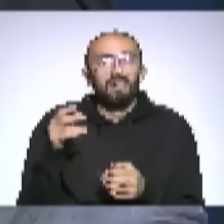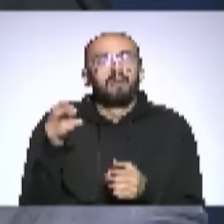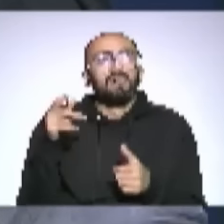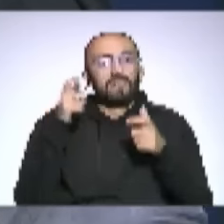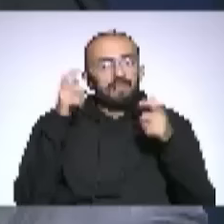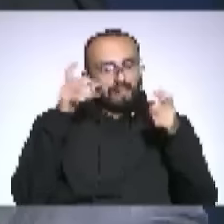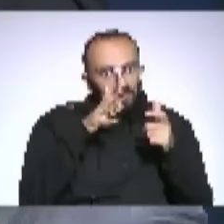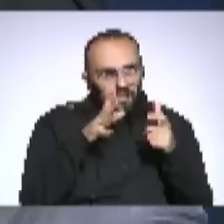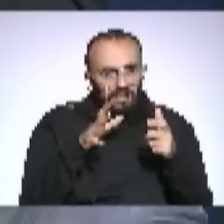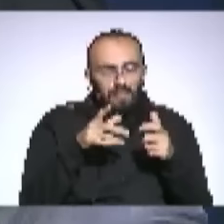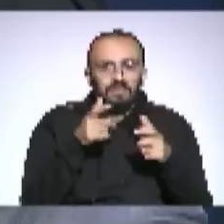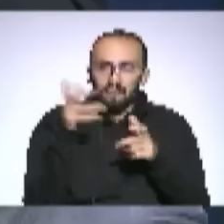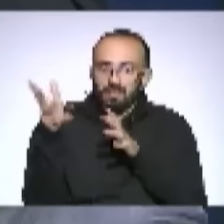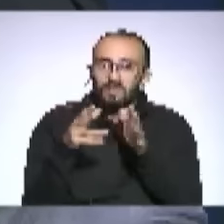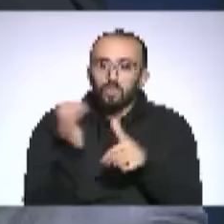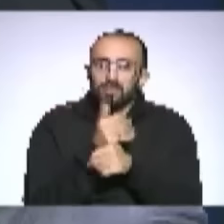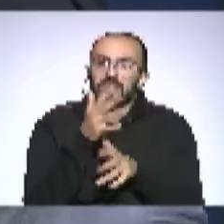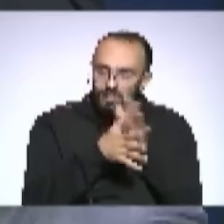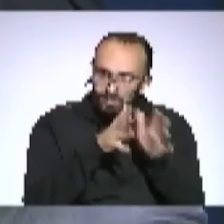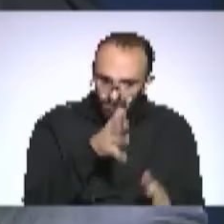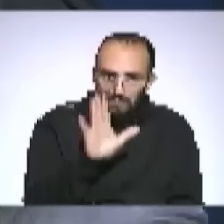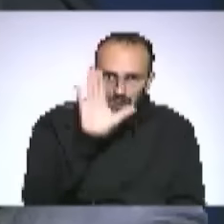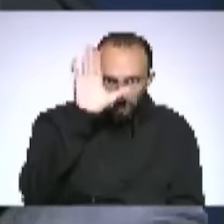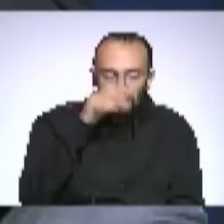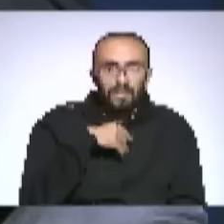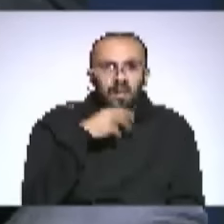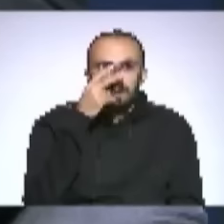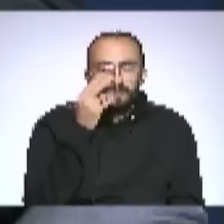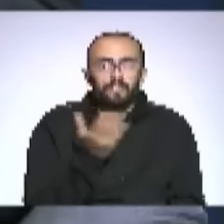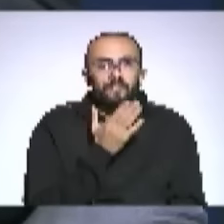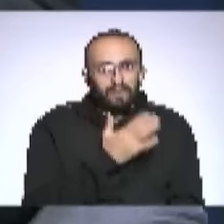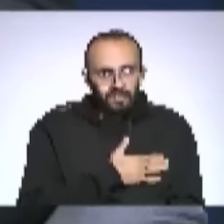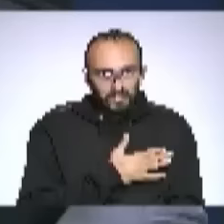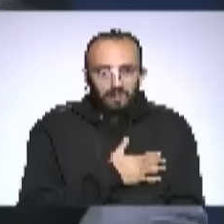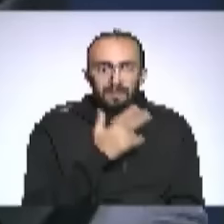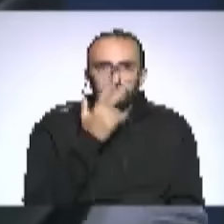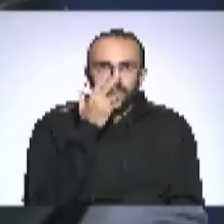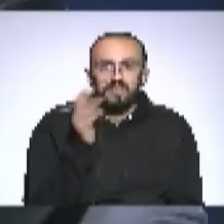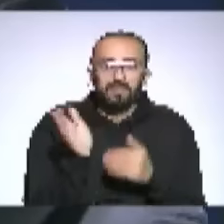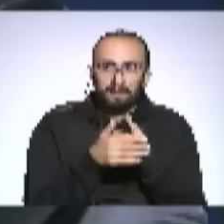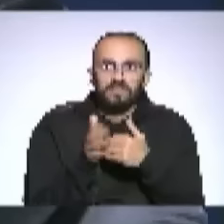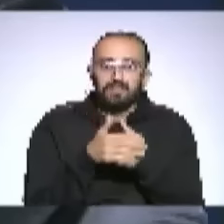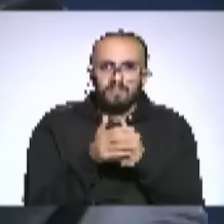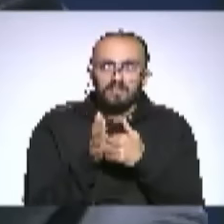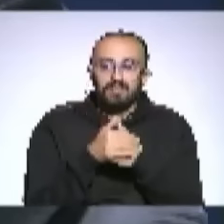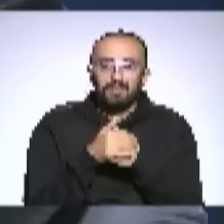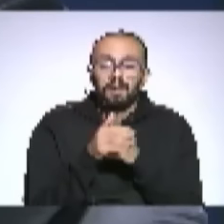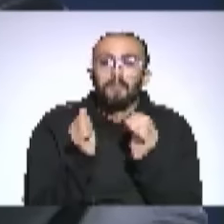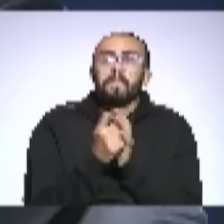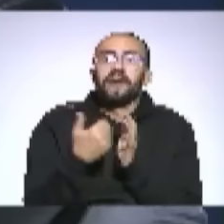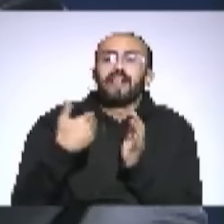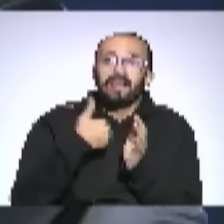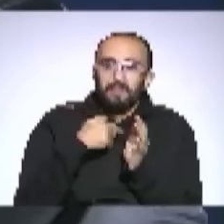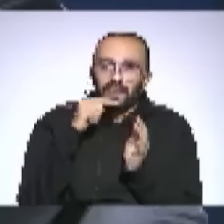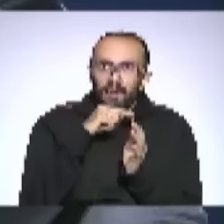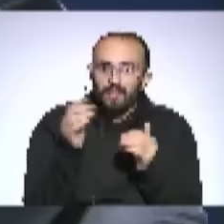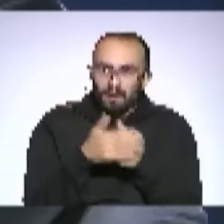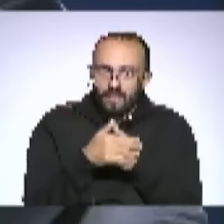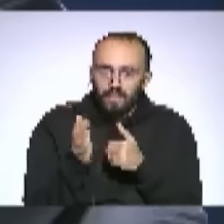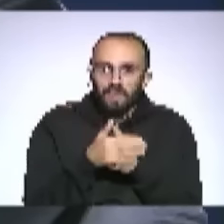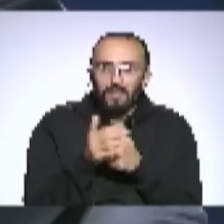الاسقف وقدام ال كاهن ان كان في علاقات ام وبتحصل في البيت ام